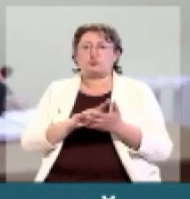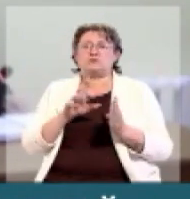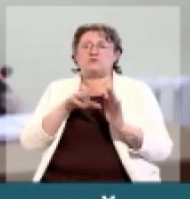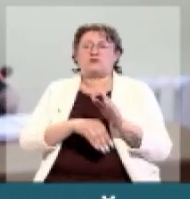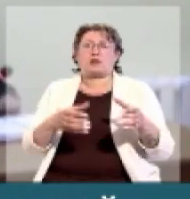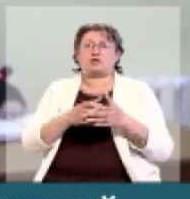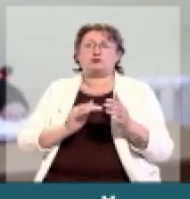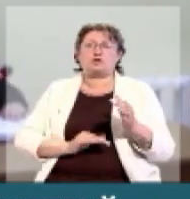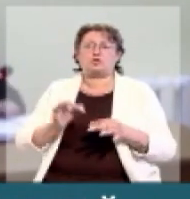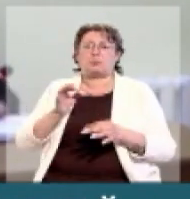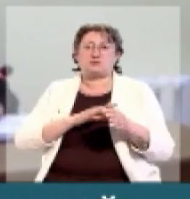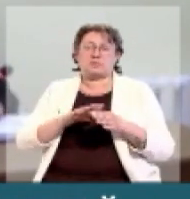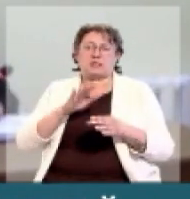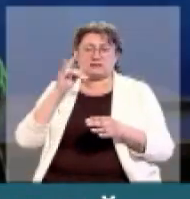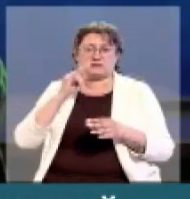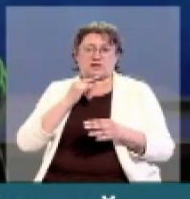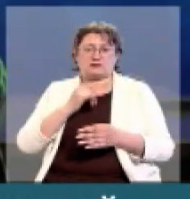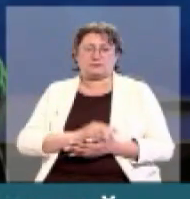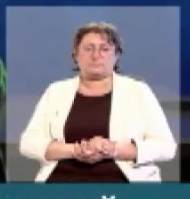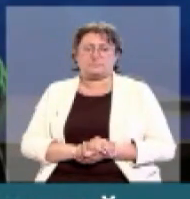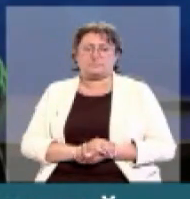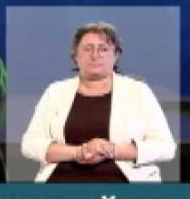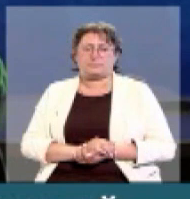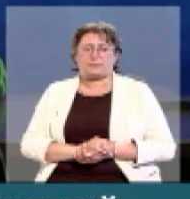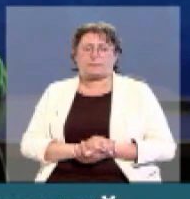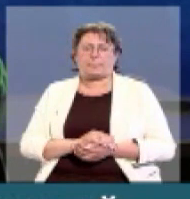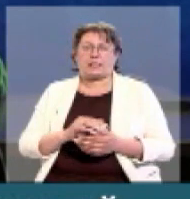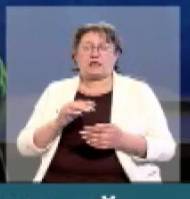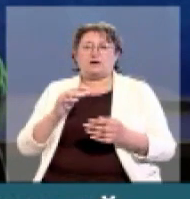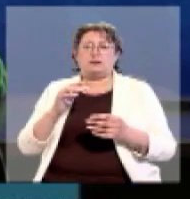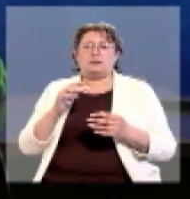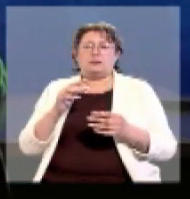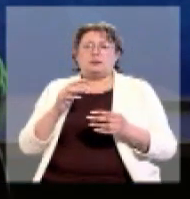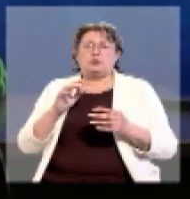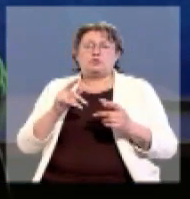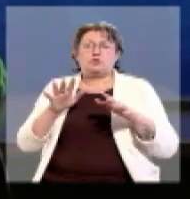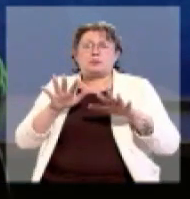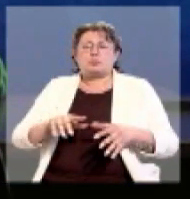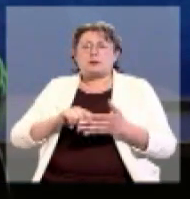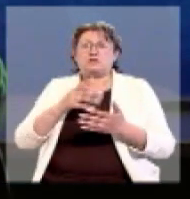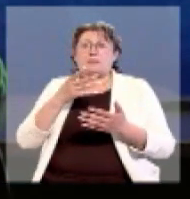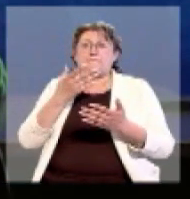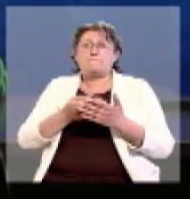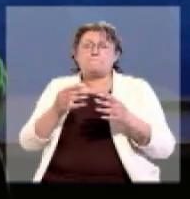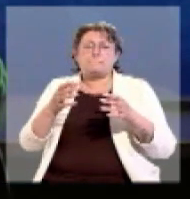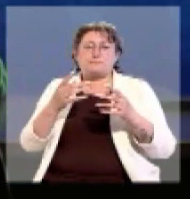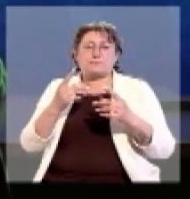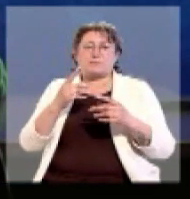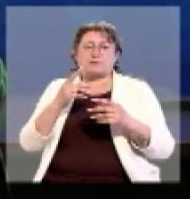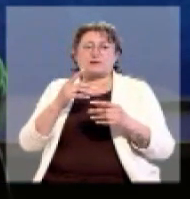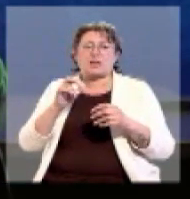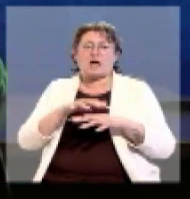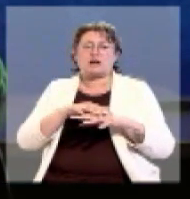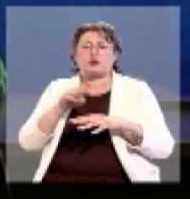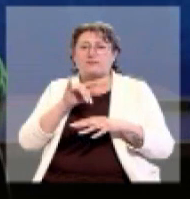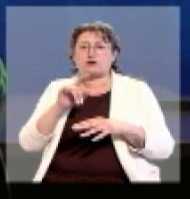состоять в палате частных судебных исполнителей Казахстана. Также взыскание субъектов естественных монополий и субъектов, занимающих доминирующее положение на